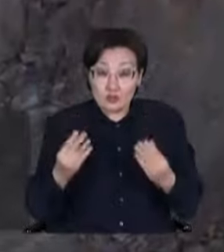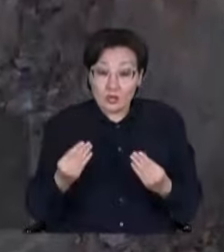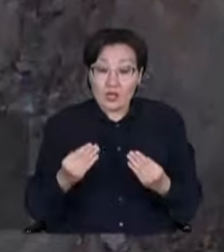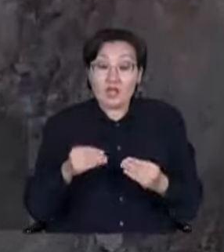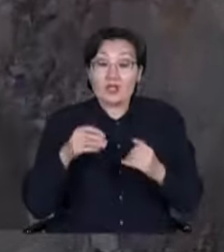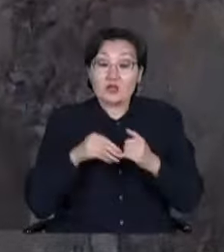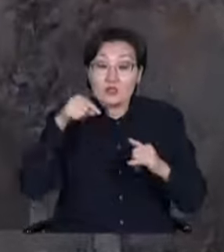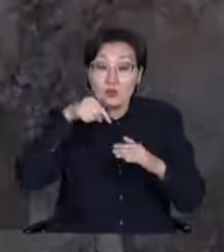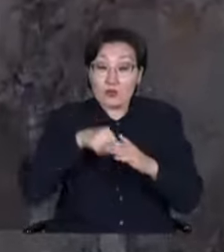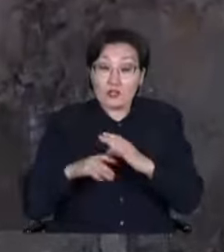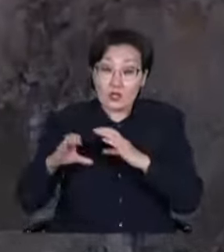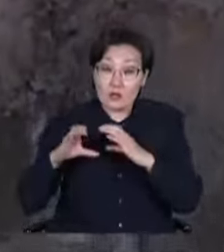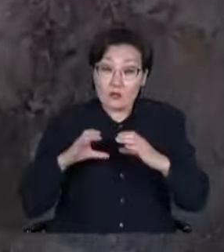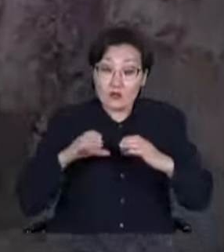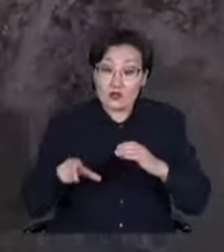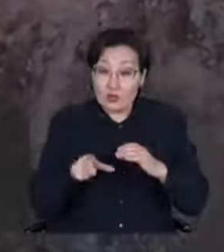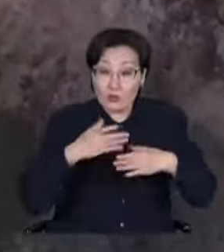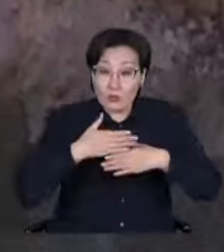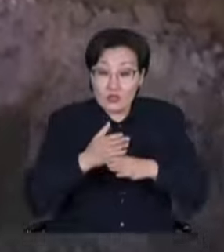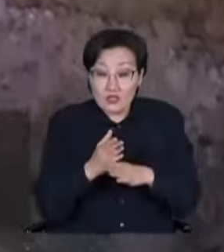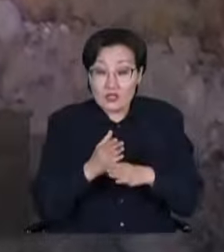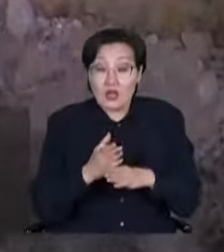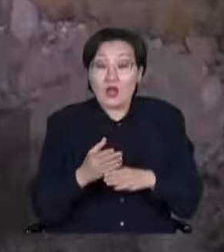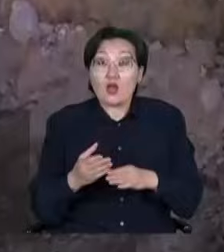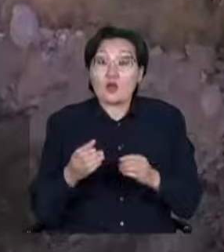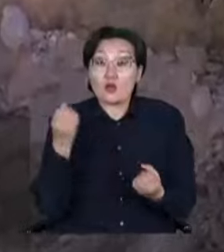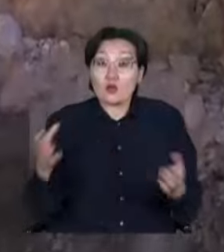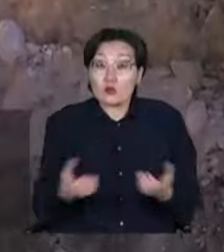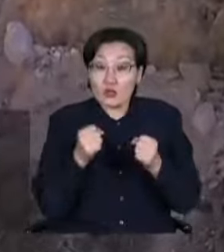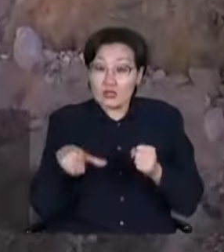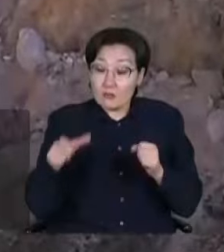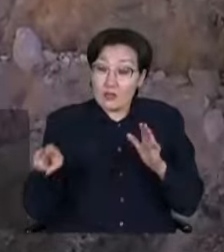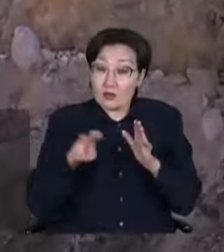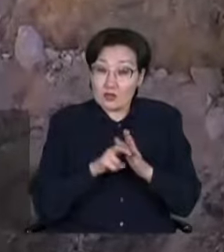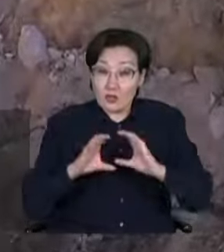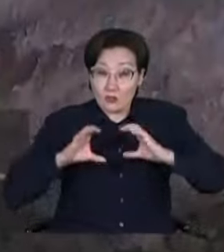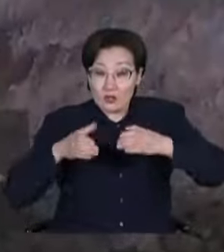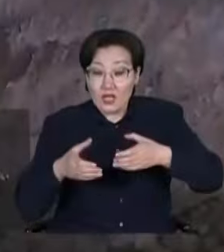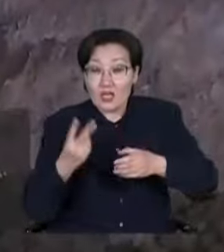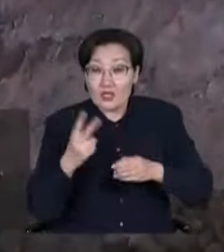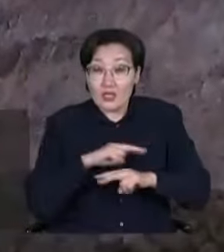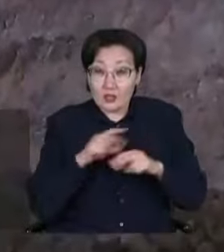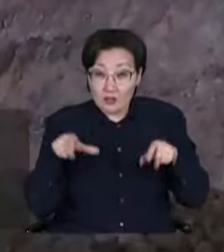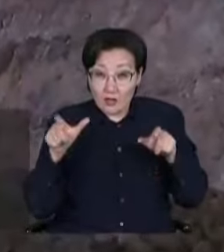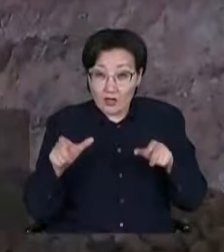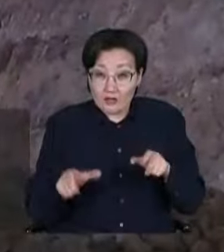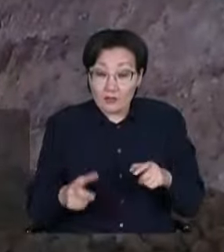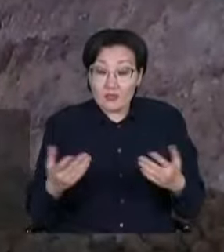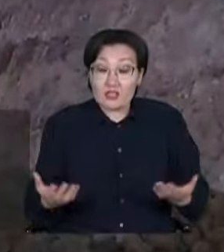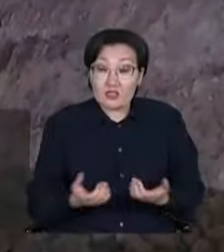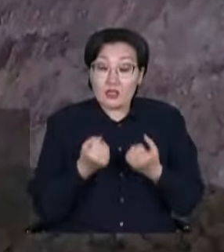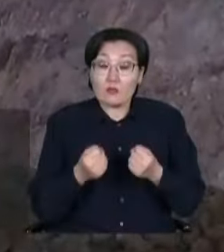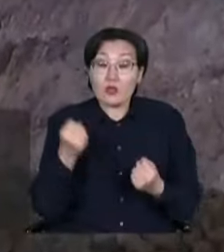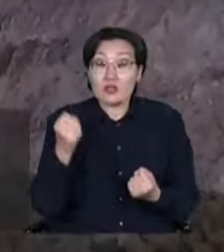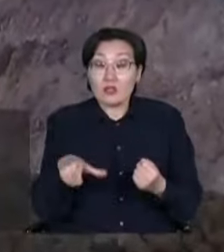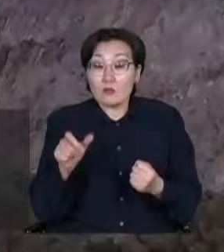шахта аумағында көлік жолы опырылып, ойыққа құтқарушылар мінген автобус түсіп кеткен еді. Шыңыраудан екі адамның денесі сыртқа шығарылған, ал жүргізуші